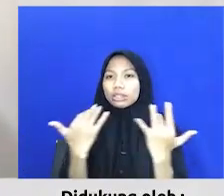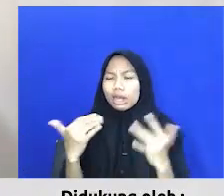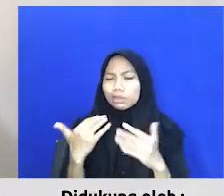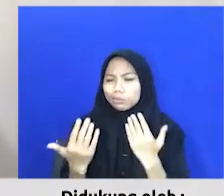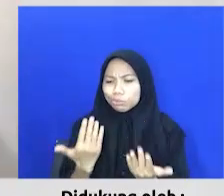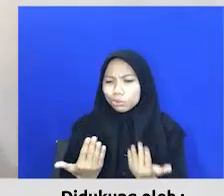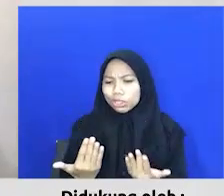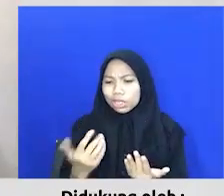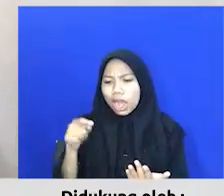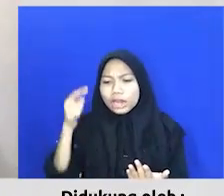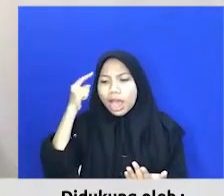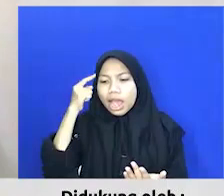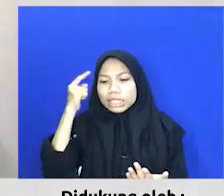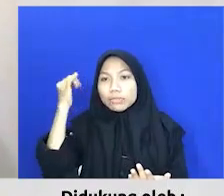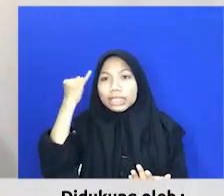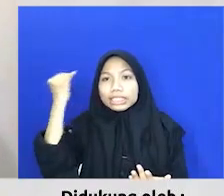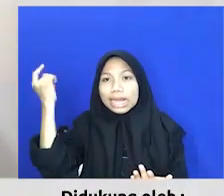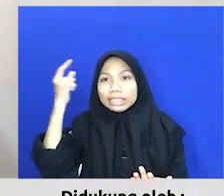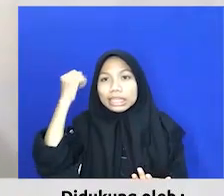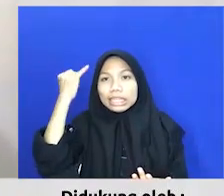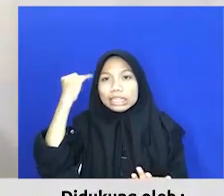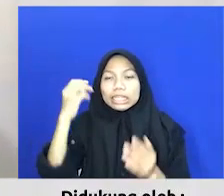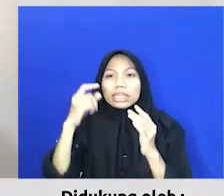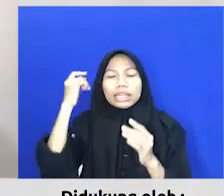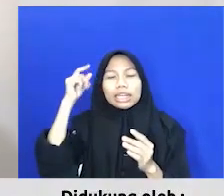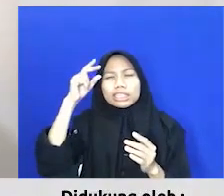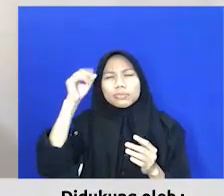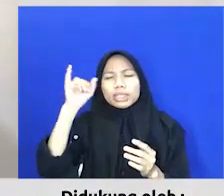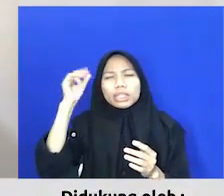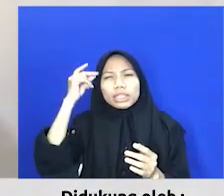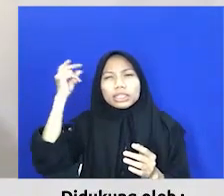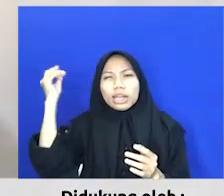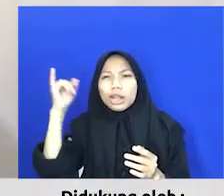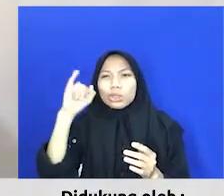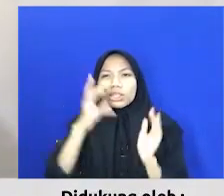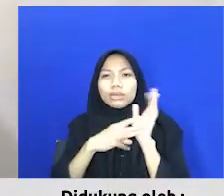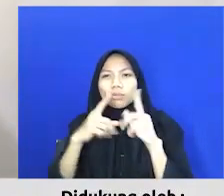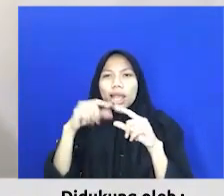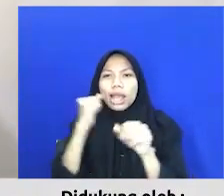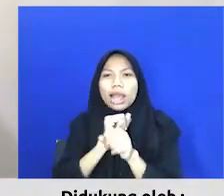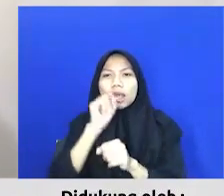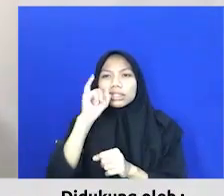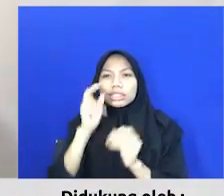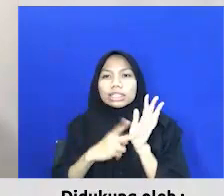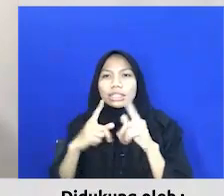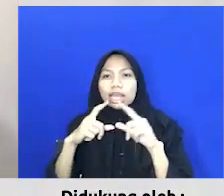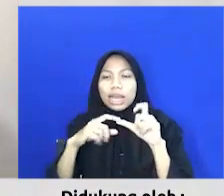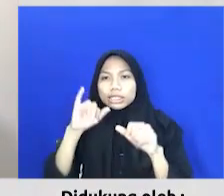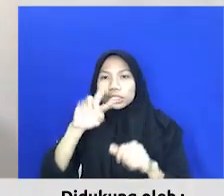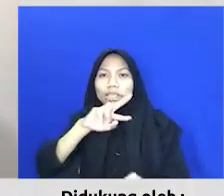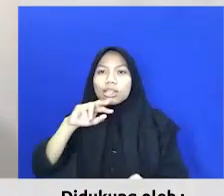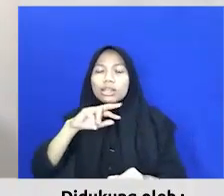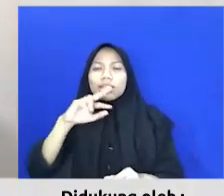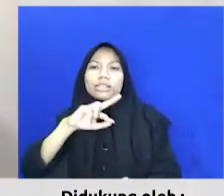di Amerika. Yeah. Dia juga berkunjung ke banyak studio di Amerika. Bahkan yeah, dia di dalam catatan-catatannya itu menulis